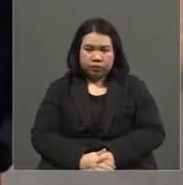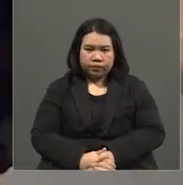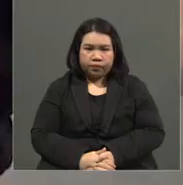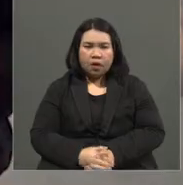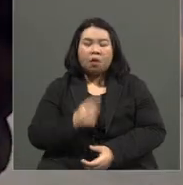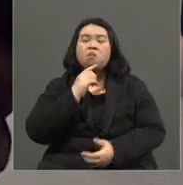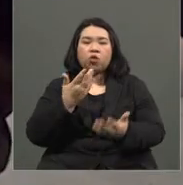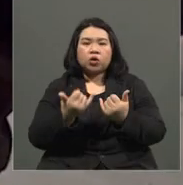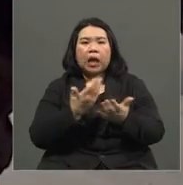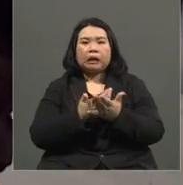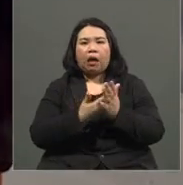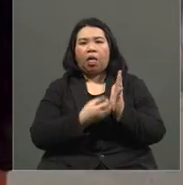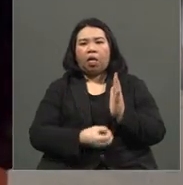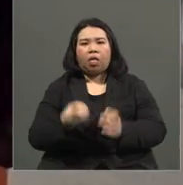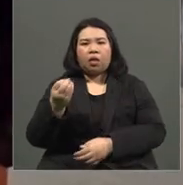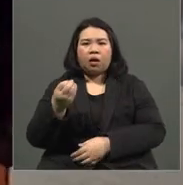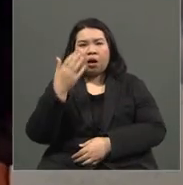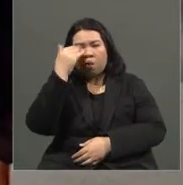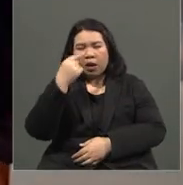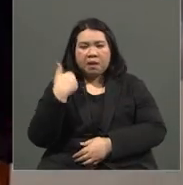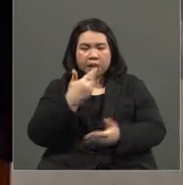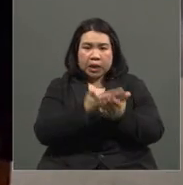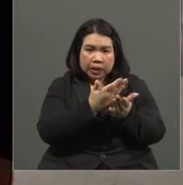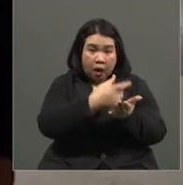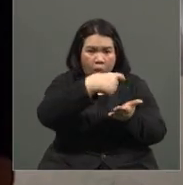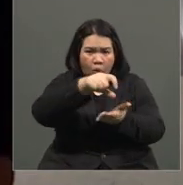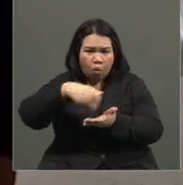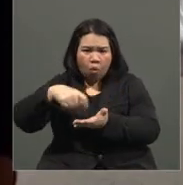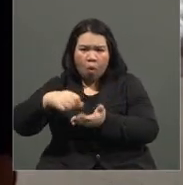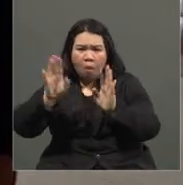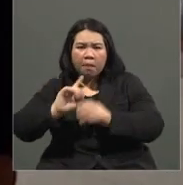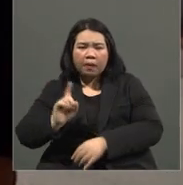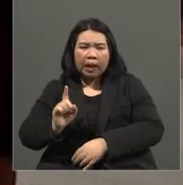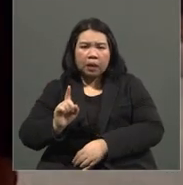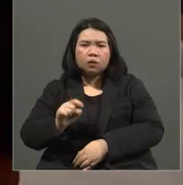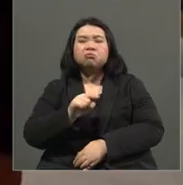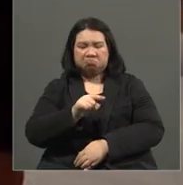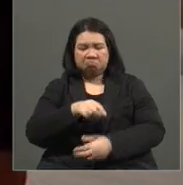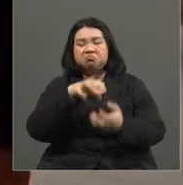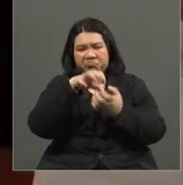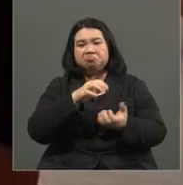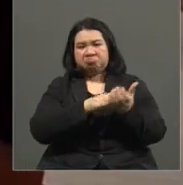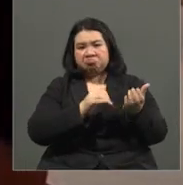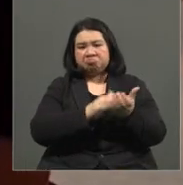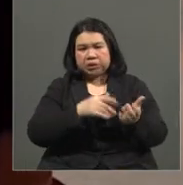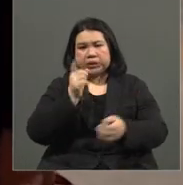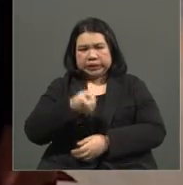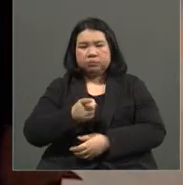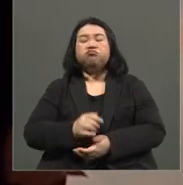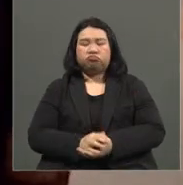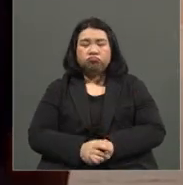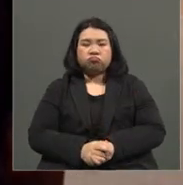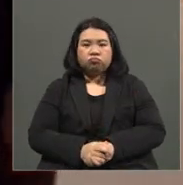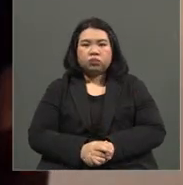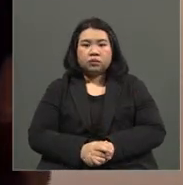แทบไม่เหลือแล้วนะส่วนหนึ่งจากการตรวจเส้นทางการเงินเนี่ยพบว่าผู้ต้องหานำไปเล่นพนันตามกระแสข่าวนะ